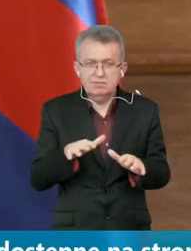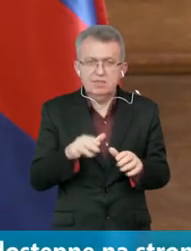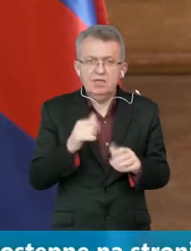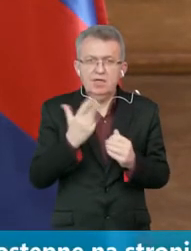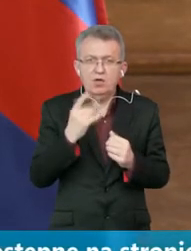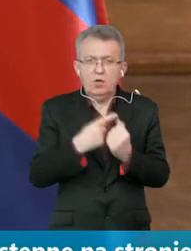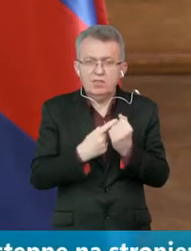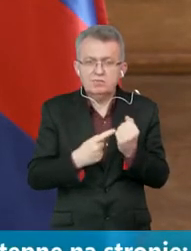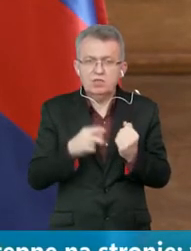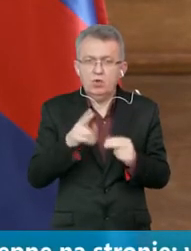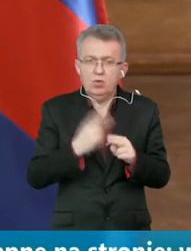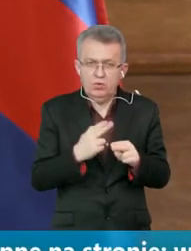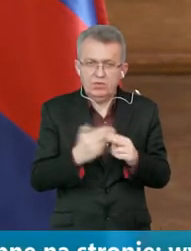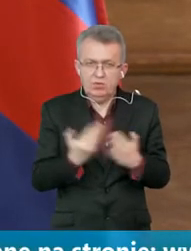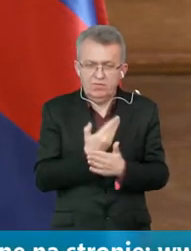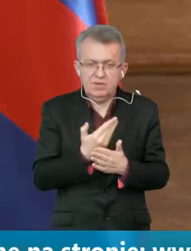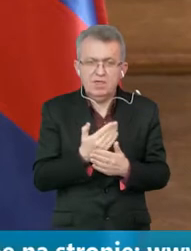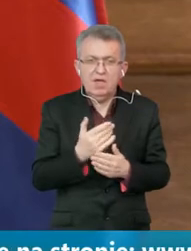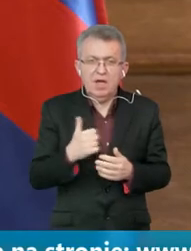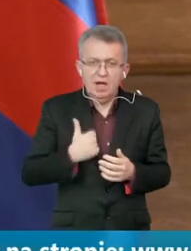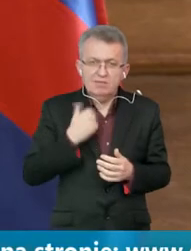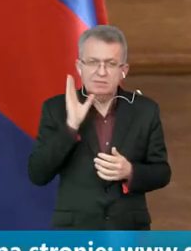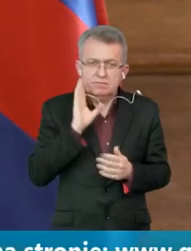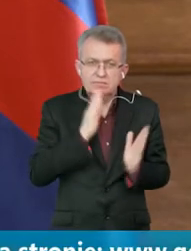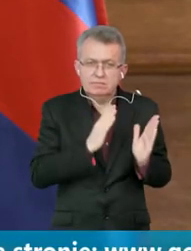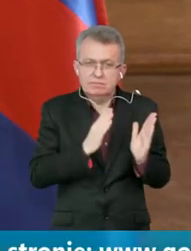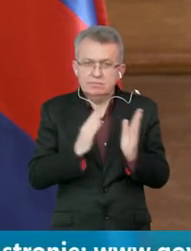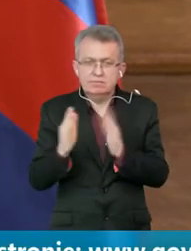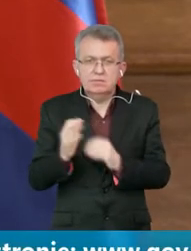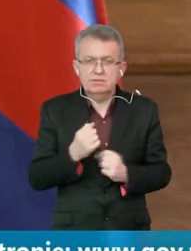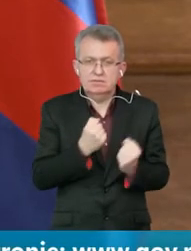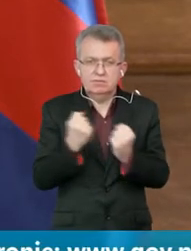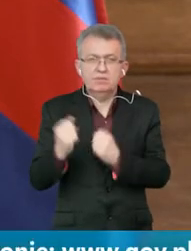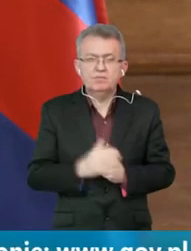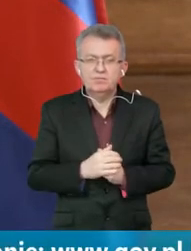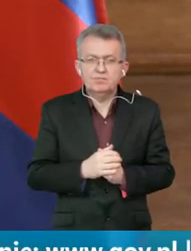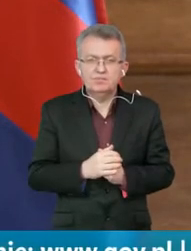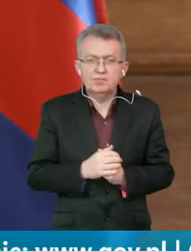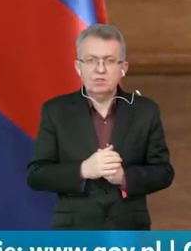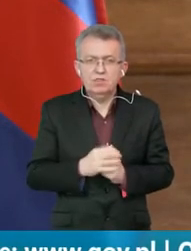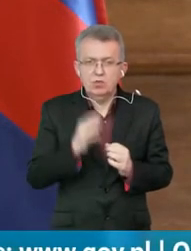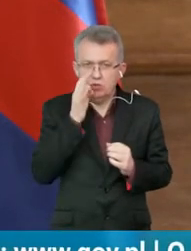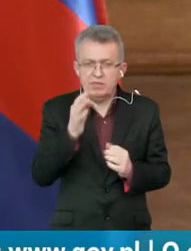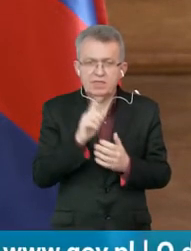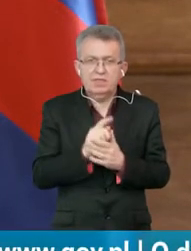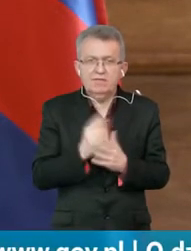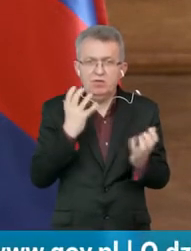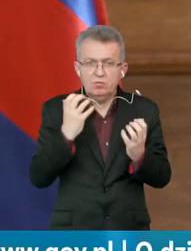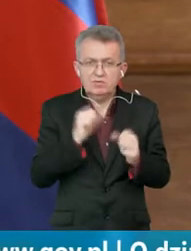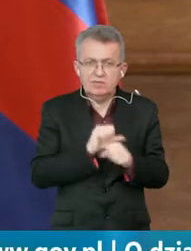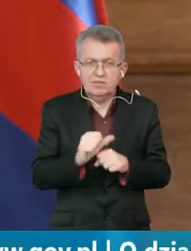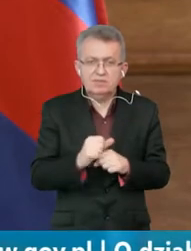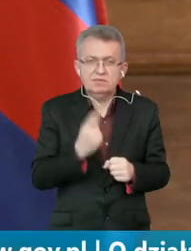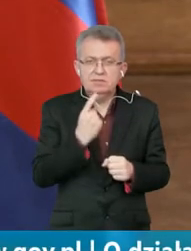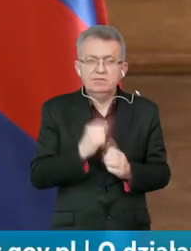liczbę zachorowań i oby się ta sytuacja utrzymała. Z rzeczy pozytywnych możemy powiedzieć,